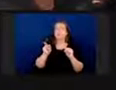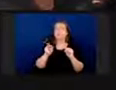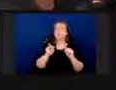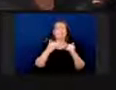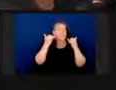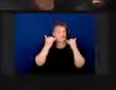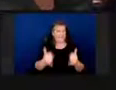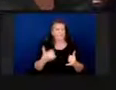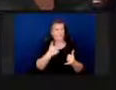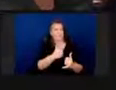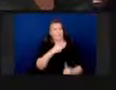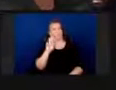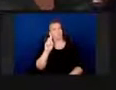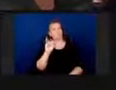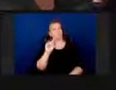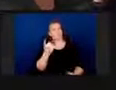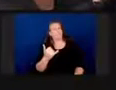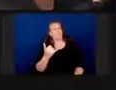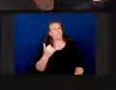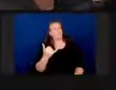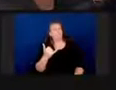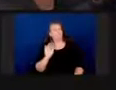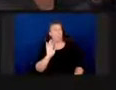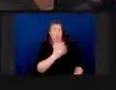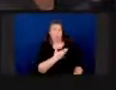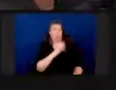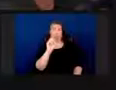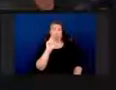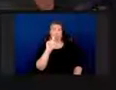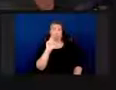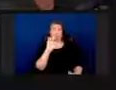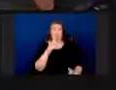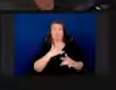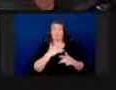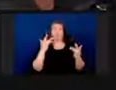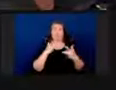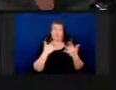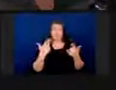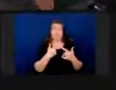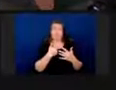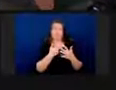ونحن أيضا نقوم